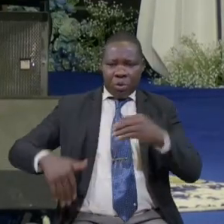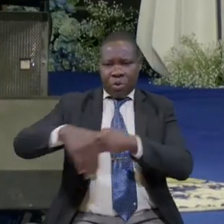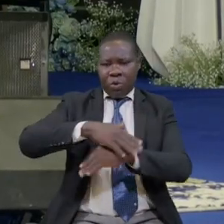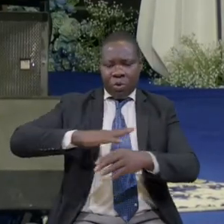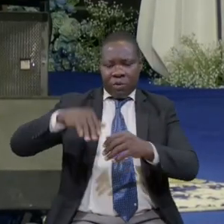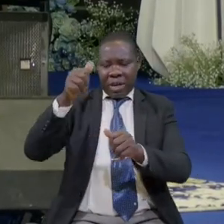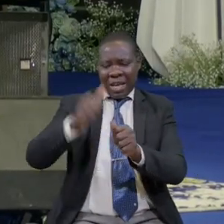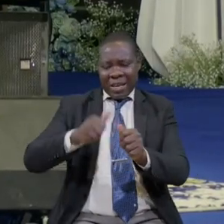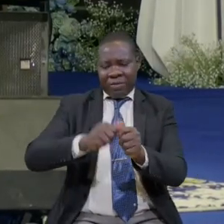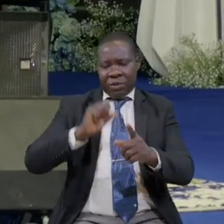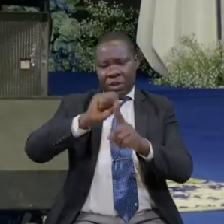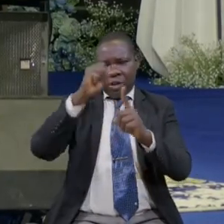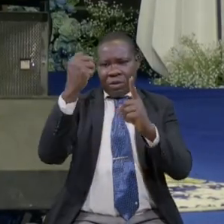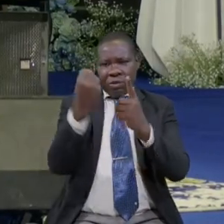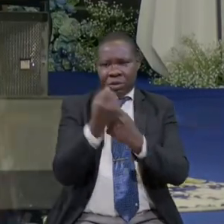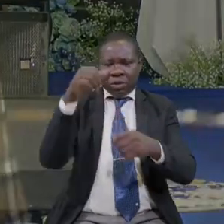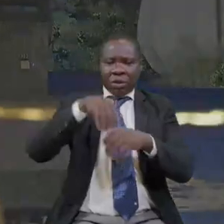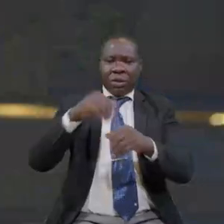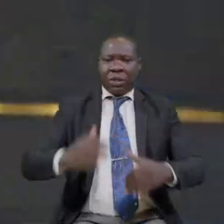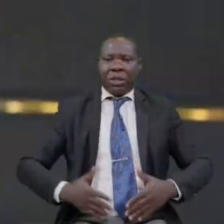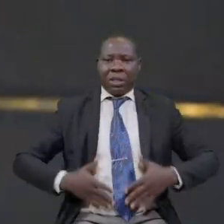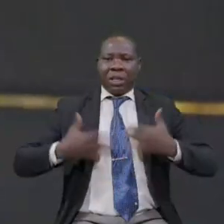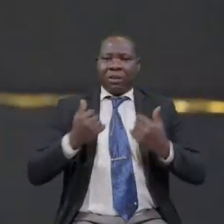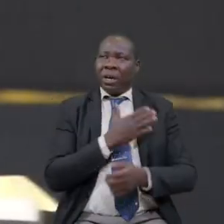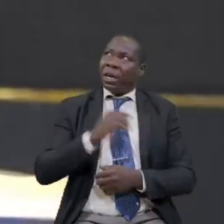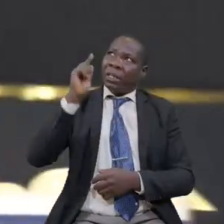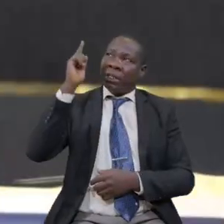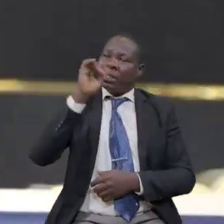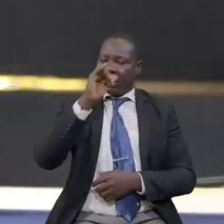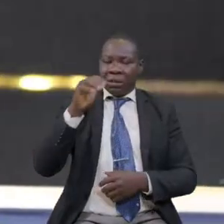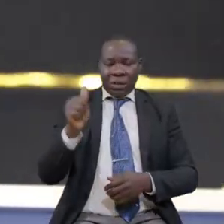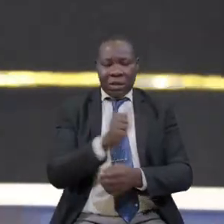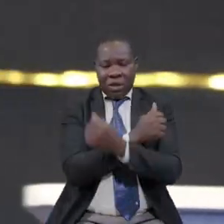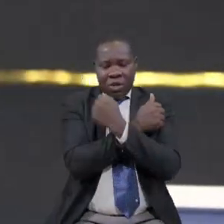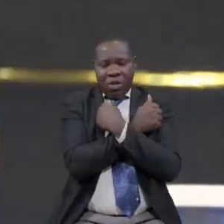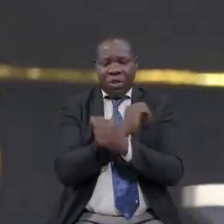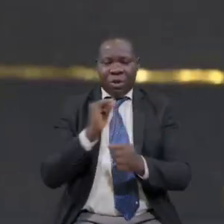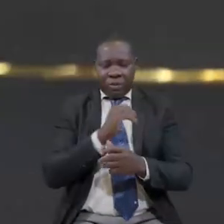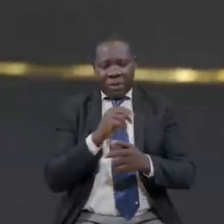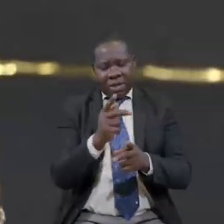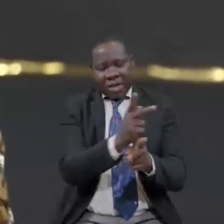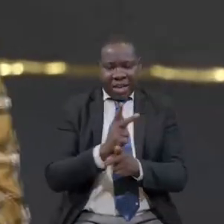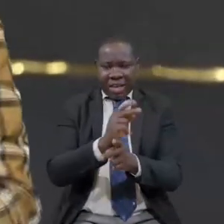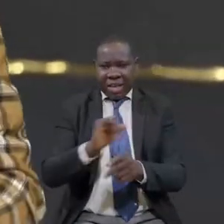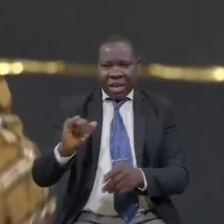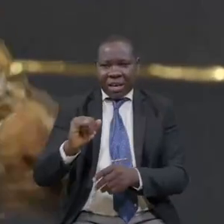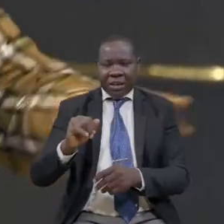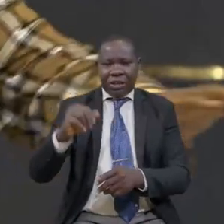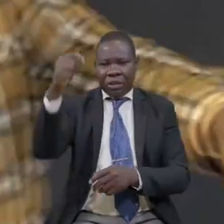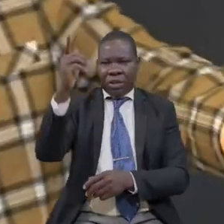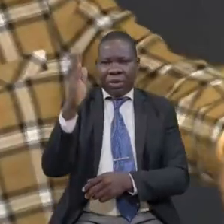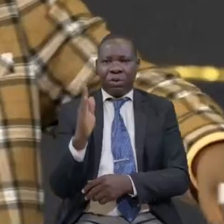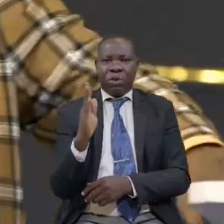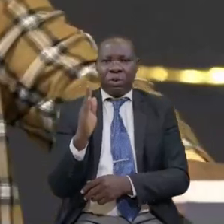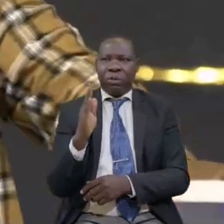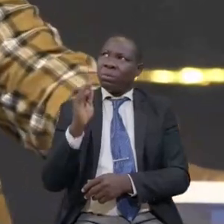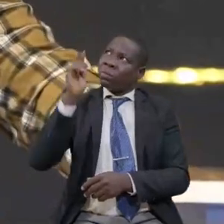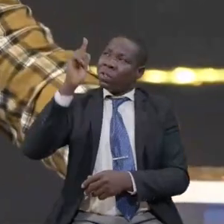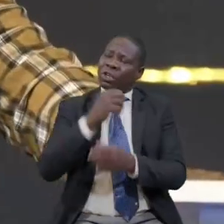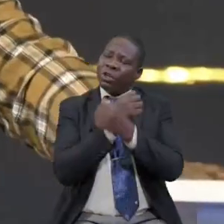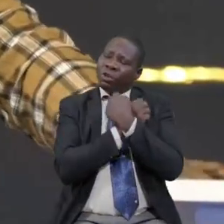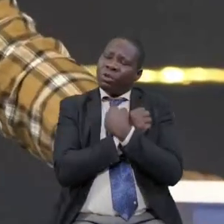sur toutes les situations de la vie. Et il est aimable. Il est le Dieu qui prend soin. Il nous a